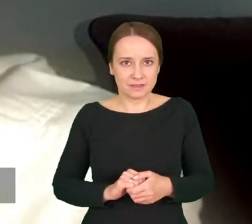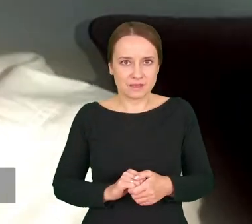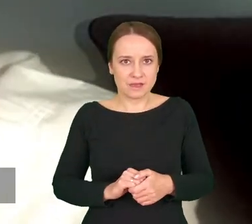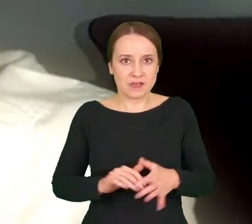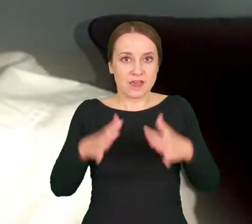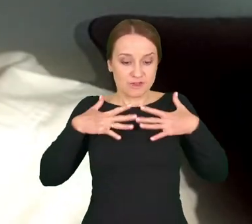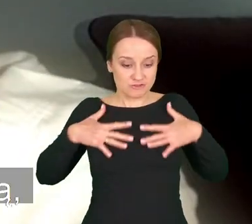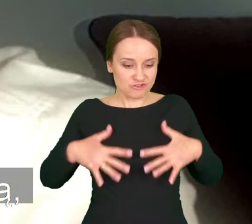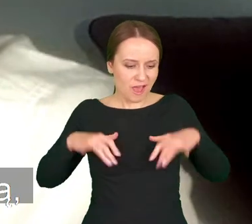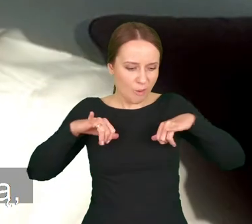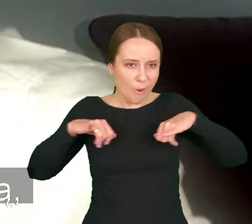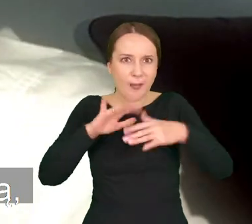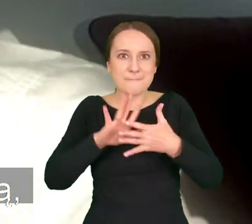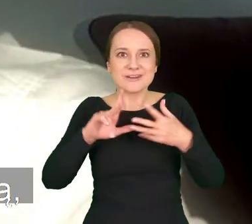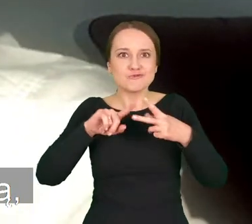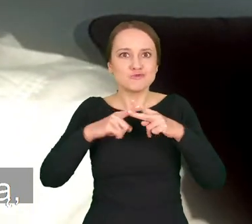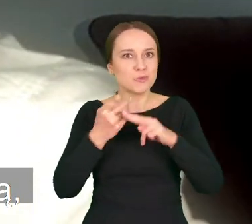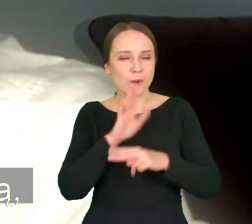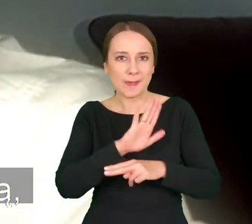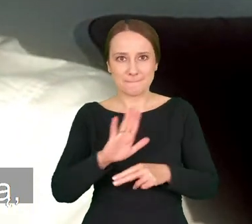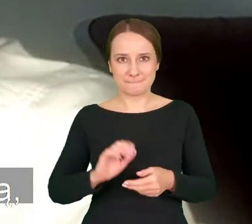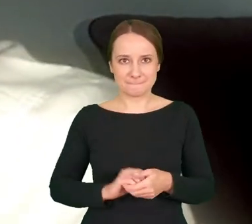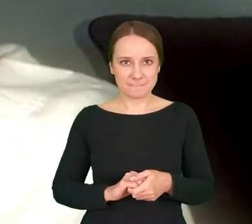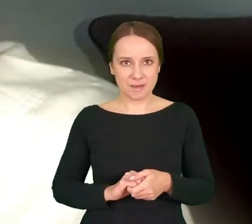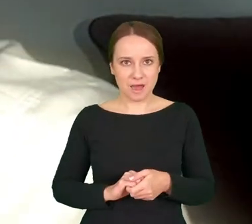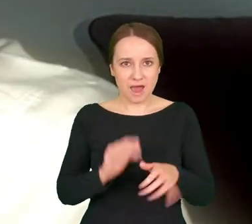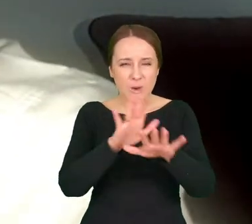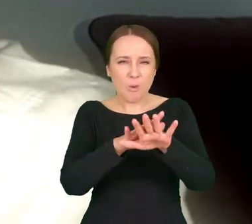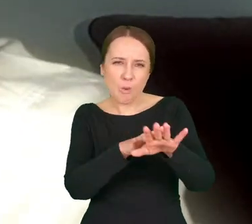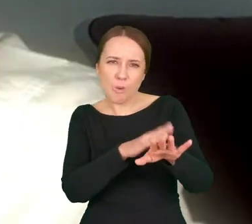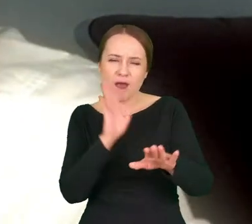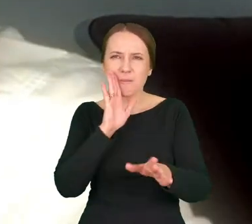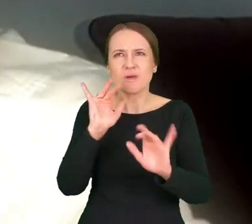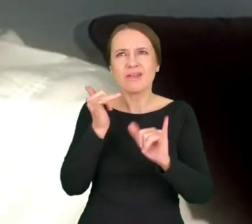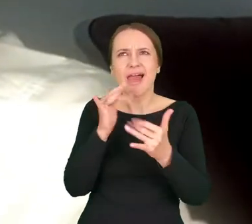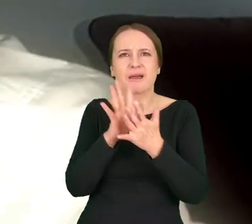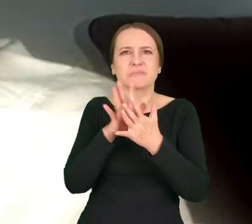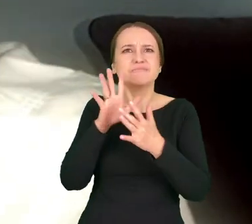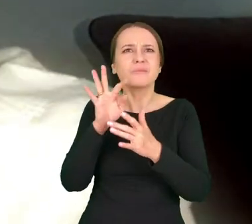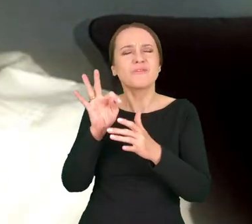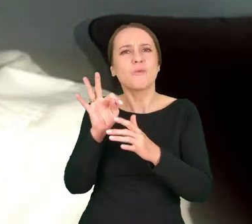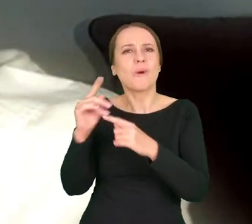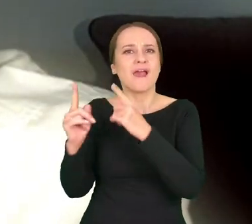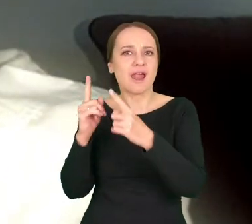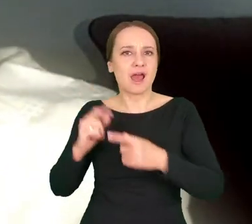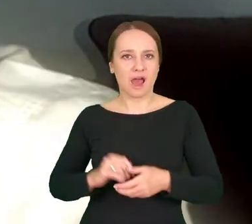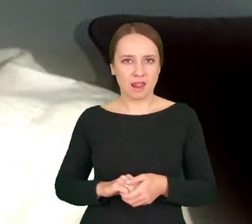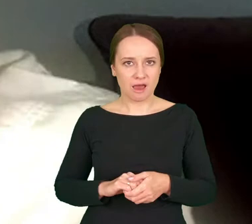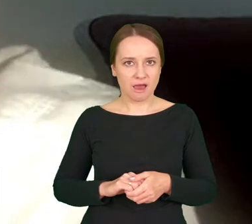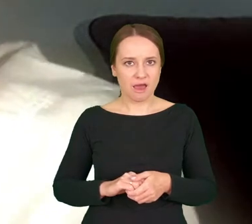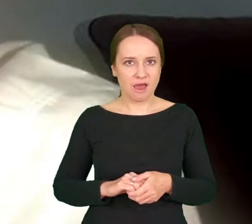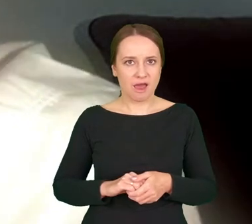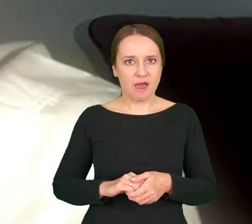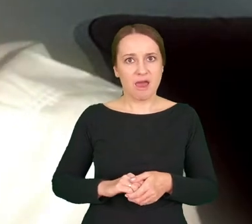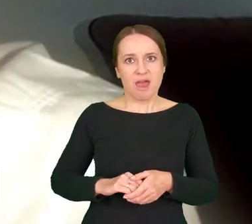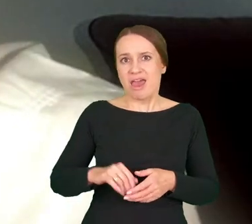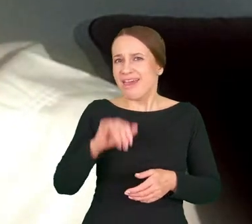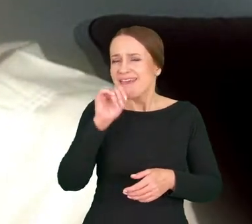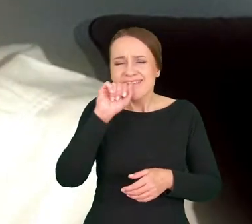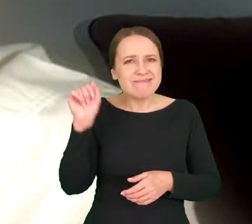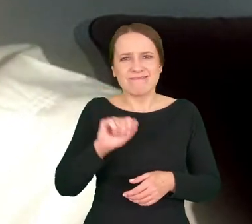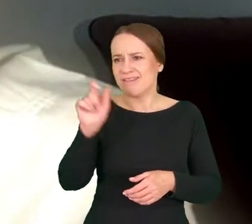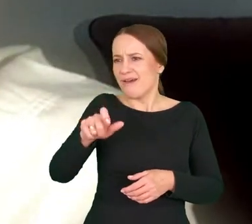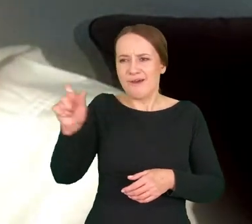pokrzywą. Ciało bez dziurek mają, gładkie jak u lalki i nikt ich nie